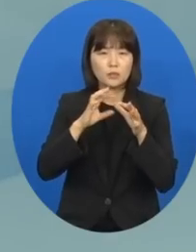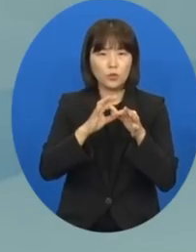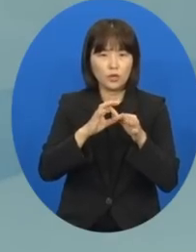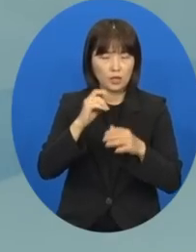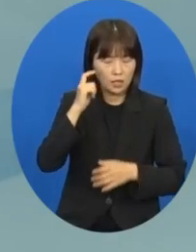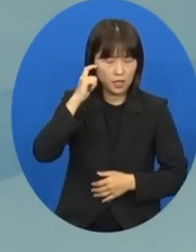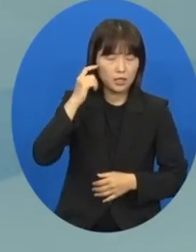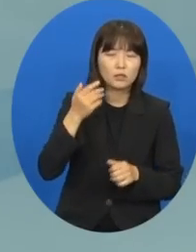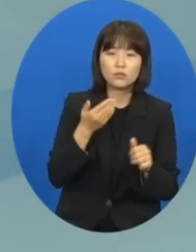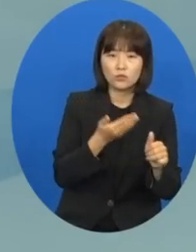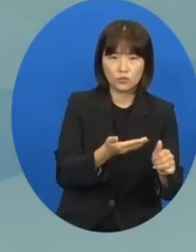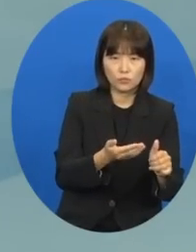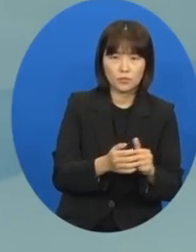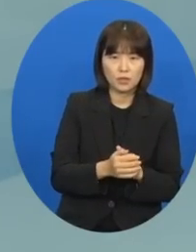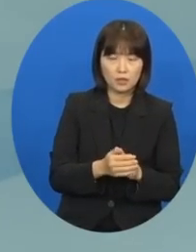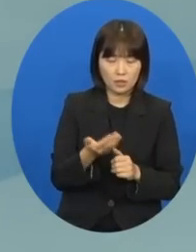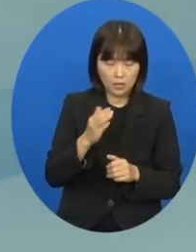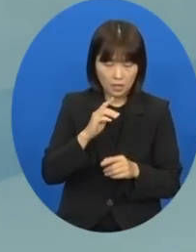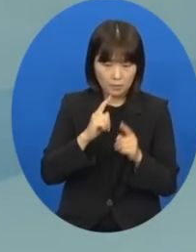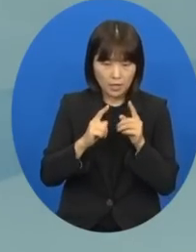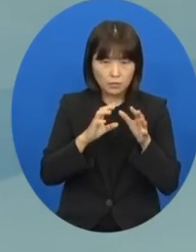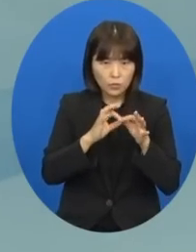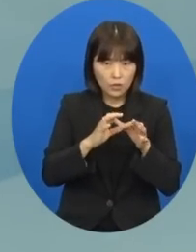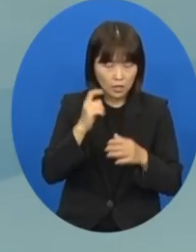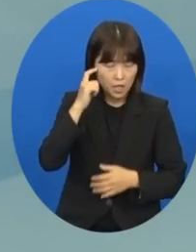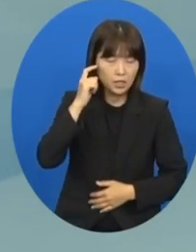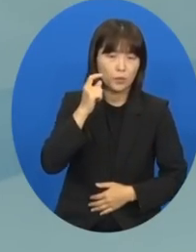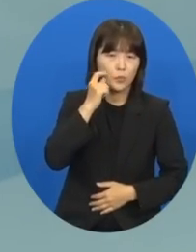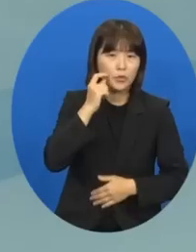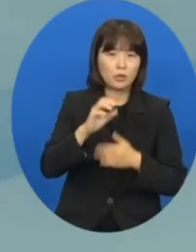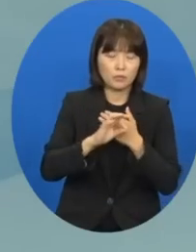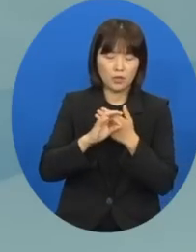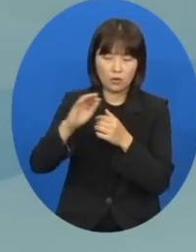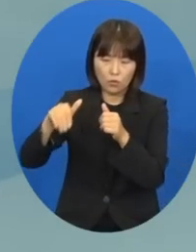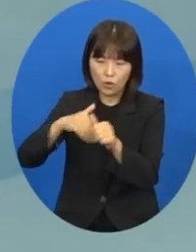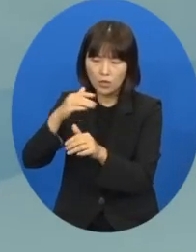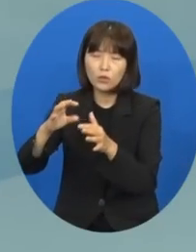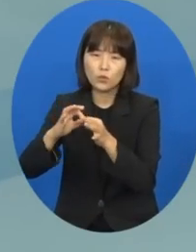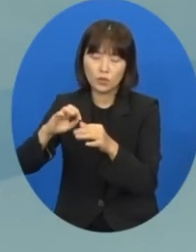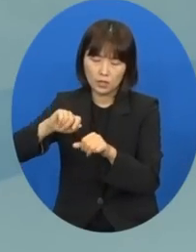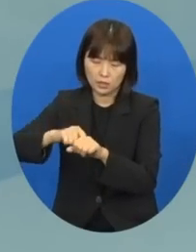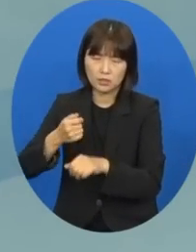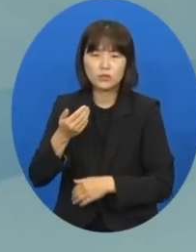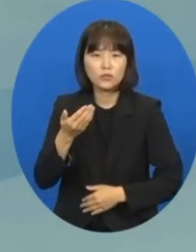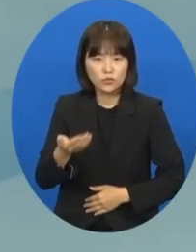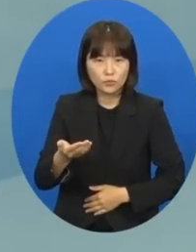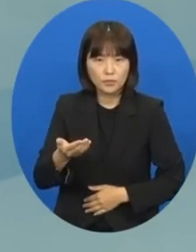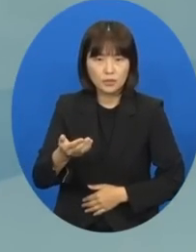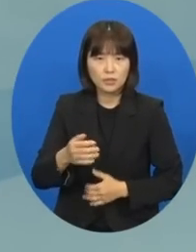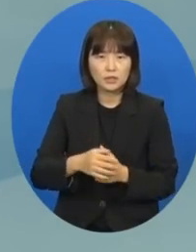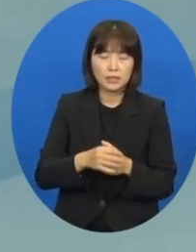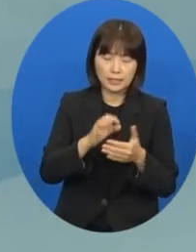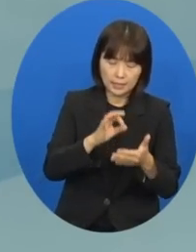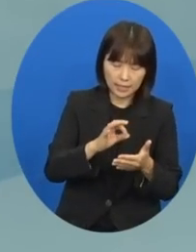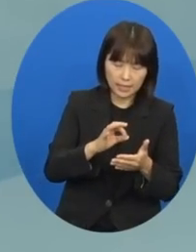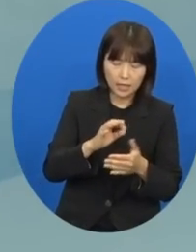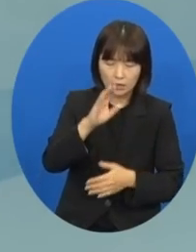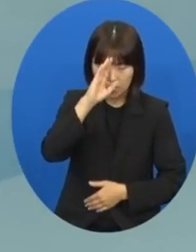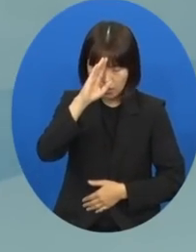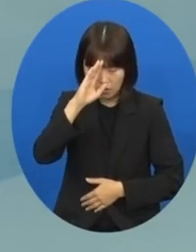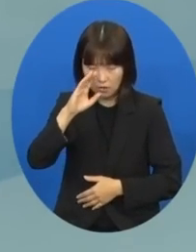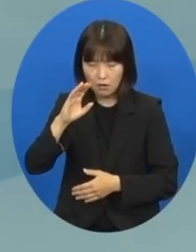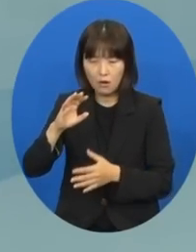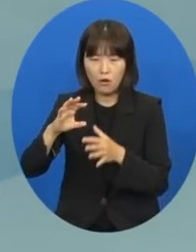그 말씀으로 깨닫지 못하면 하나님 환경을 통해서 징계하십니다. 재정을 통해서, 질병을 통해서, 관계를 통해서,